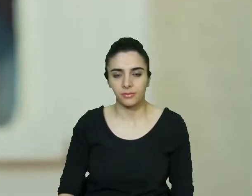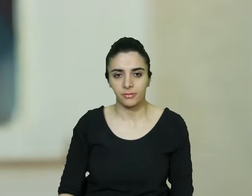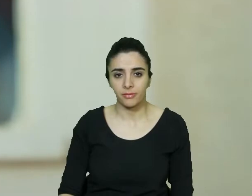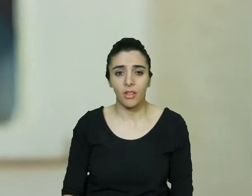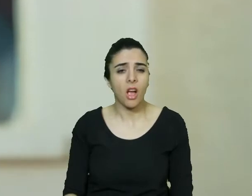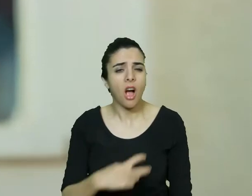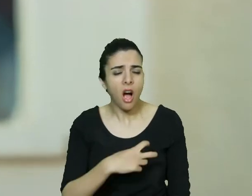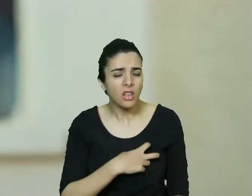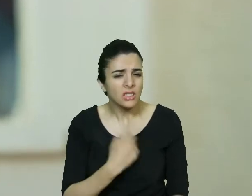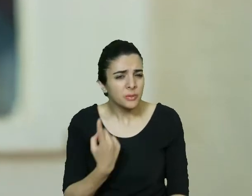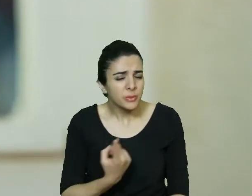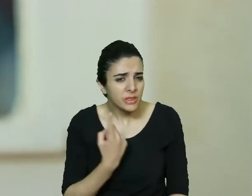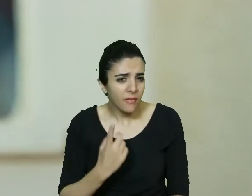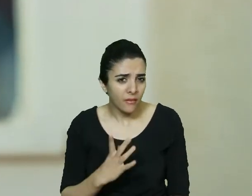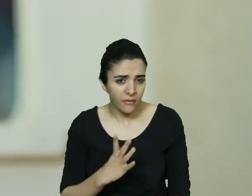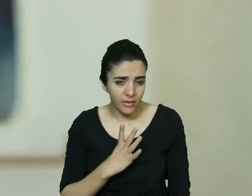Aşk öyle bir şey ki,